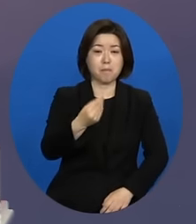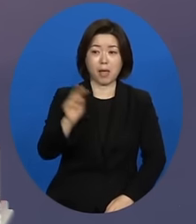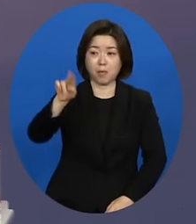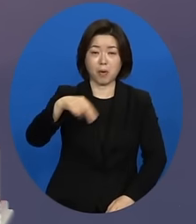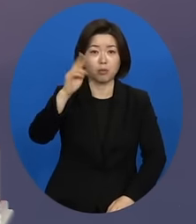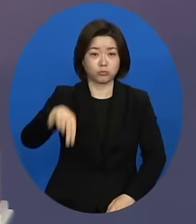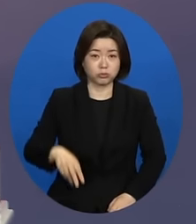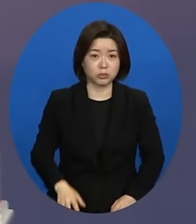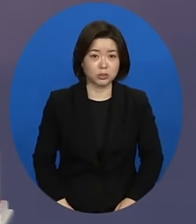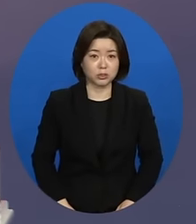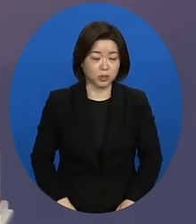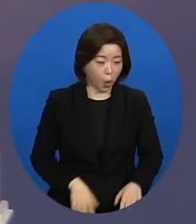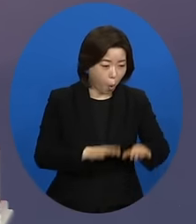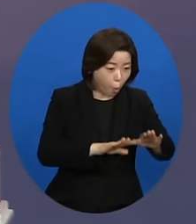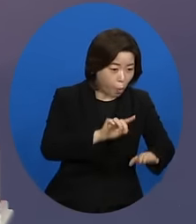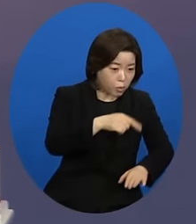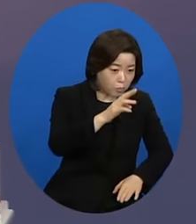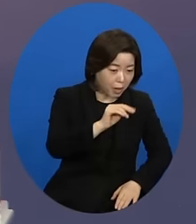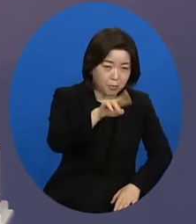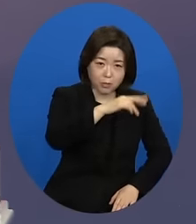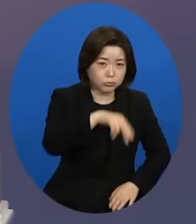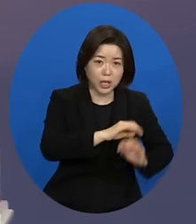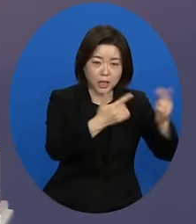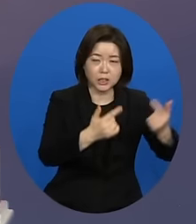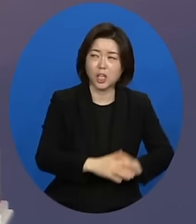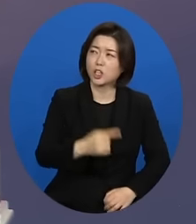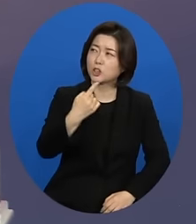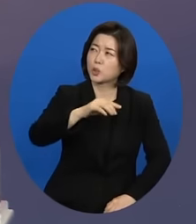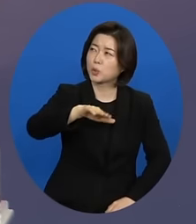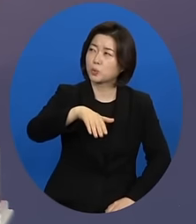오늘 100만 불이 아니고요.